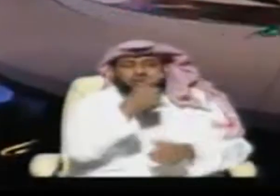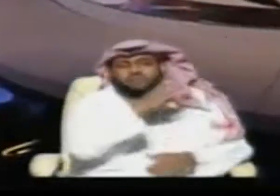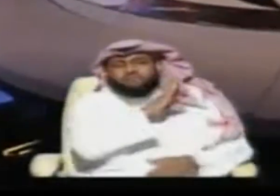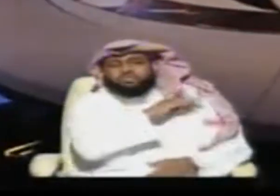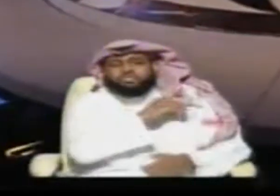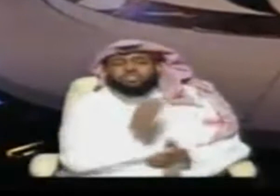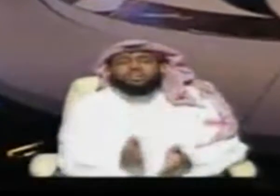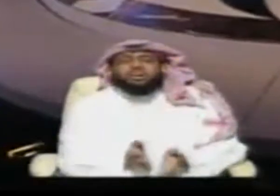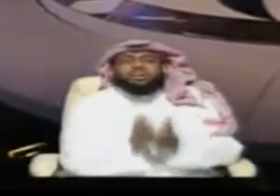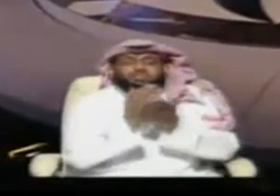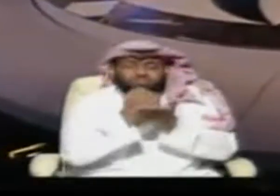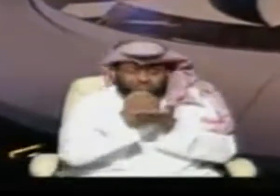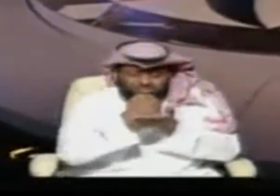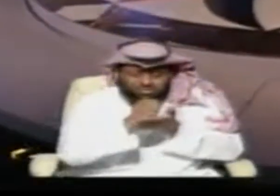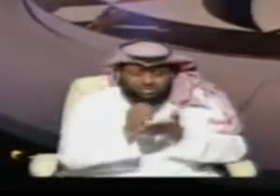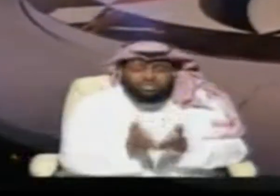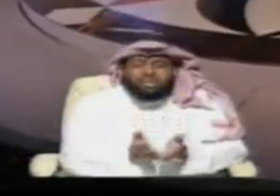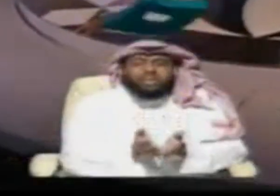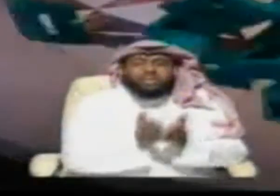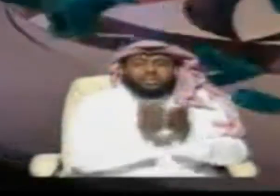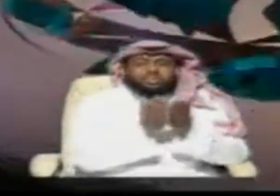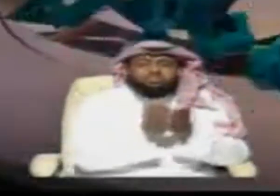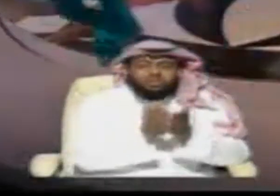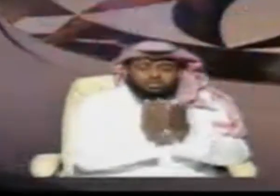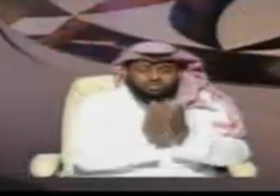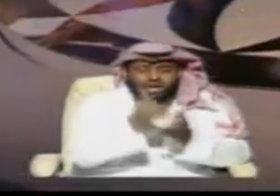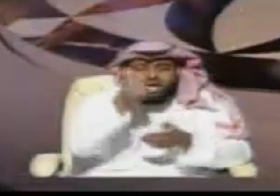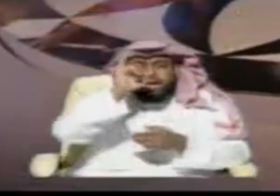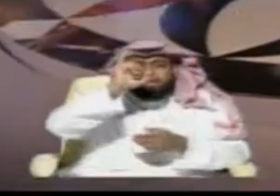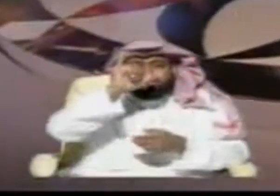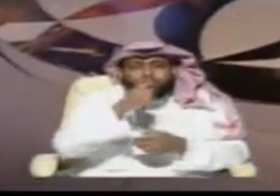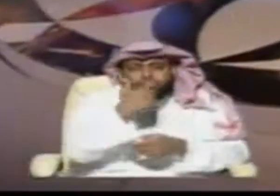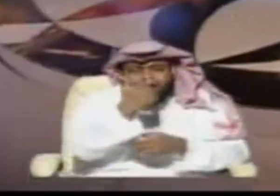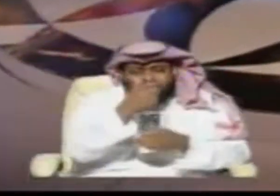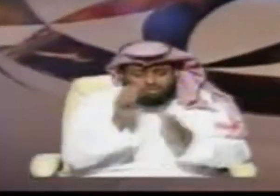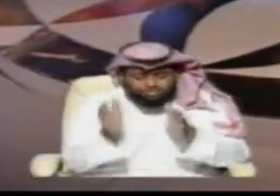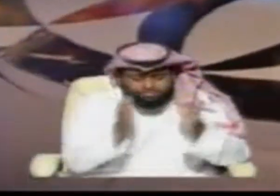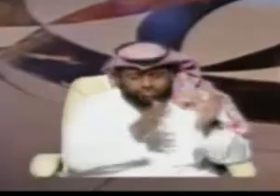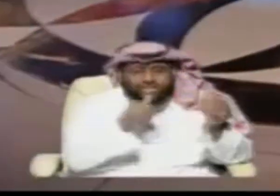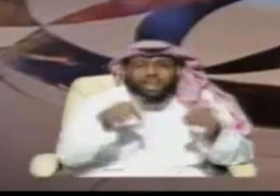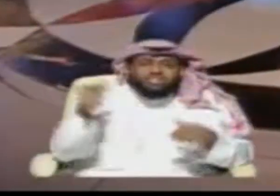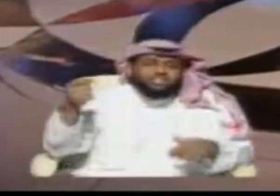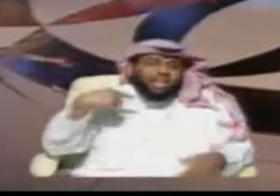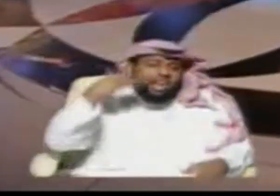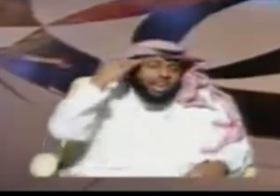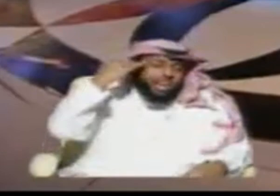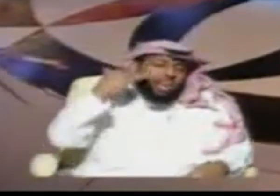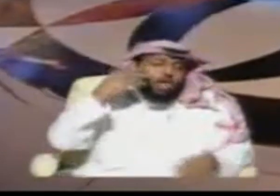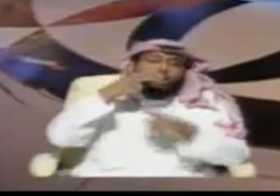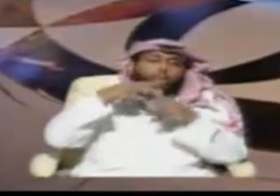الألم العظيم عن إخواننا وأخواتنا. آمين. آمين يا رب. أستاذنك معي أم عمر من الكويت، فضلي يا أختي.